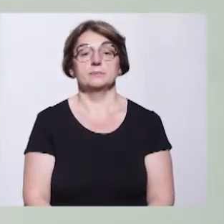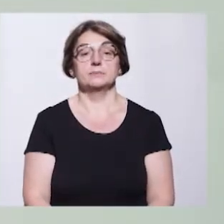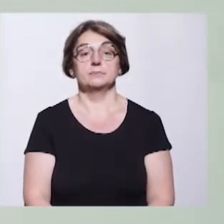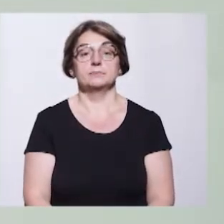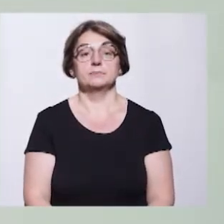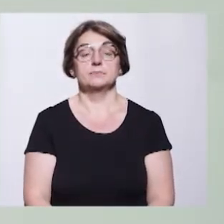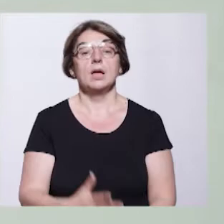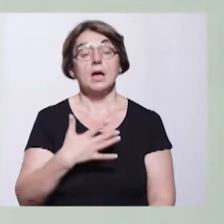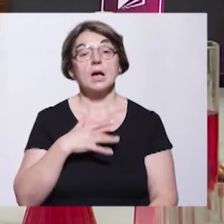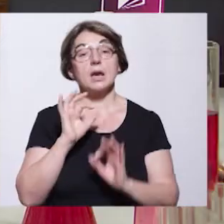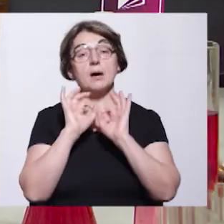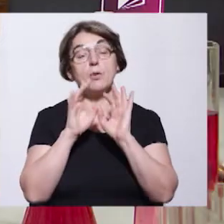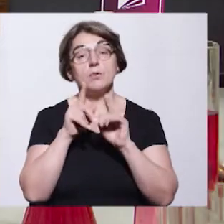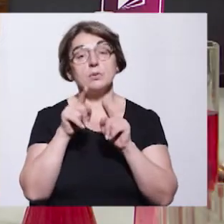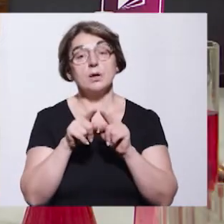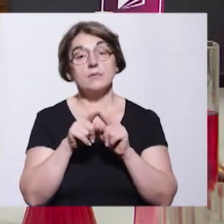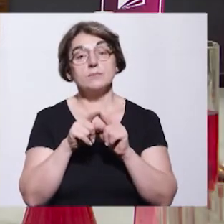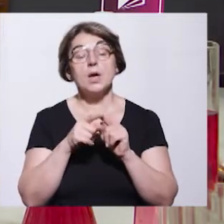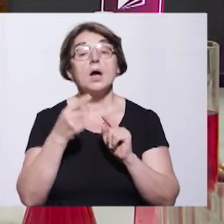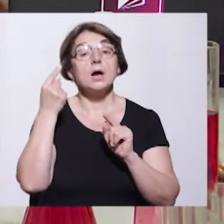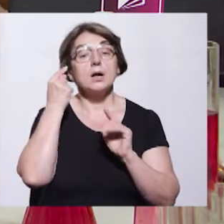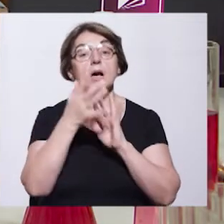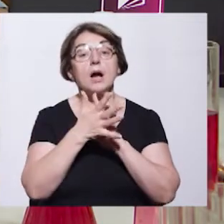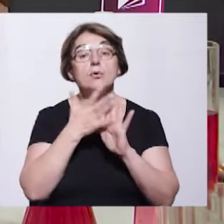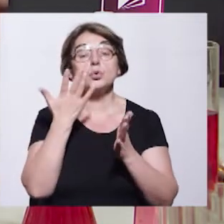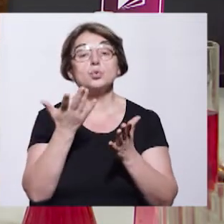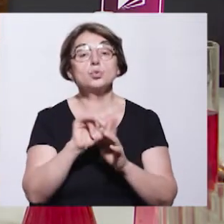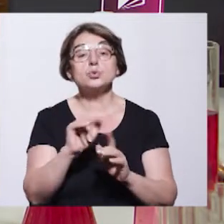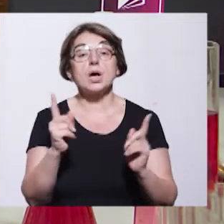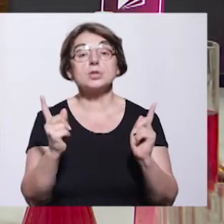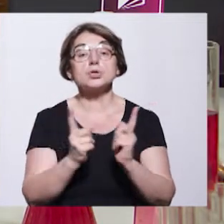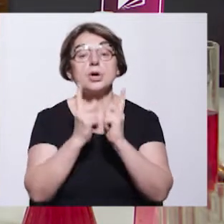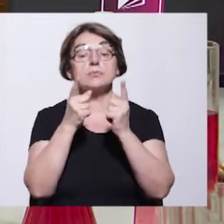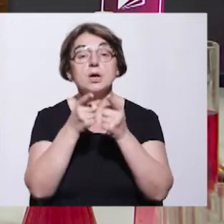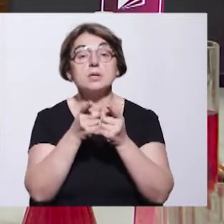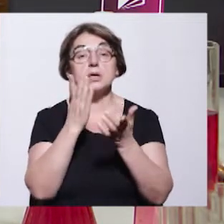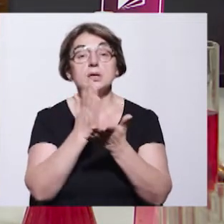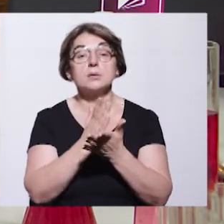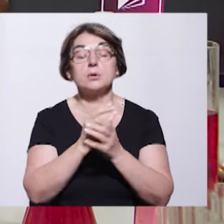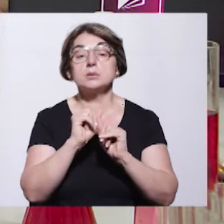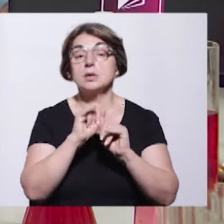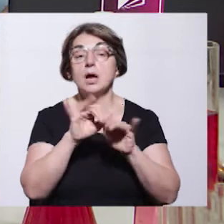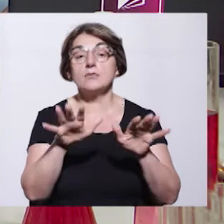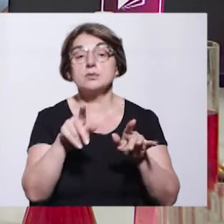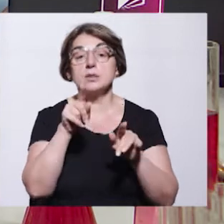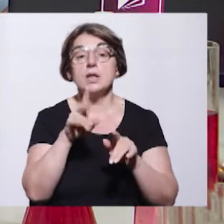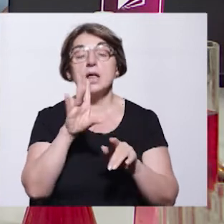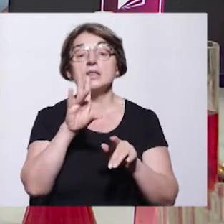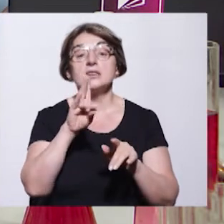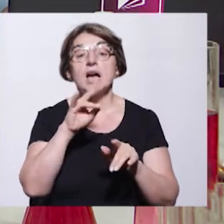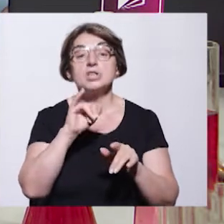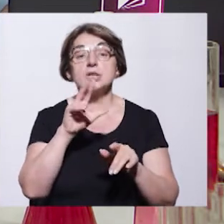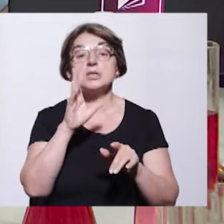ეხლა მოდით განვიხილოთ, ანუ გავიგოთ, თუ სად შეიძლება იყვნენ გავრცელებულები